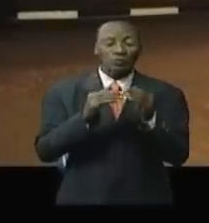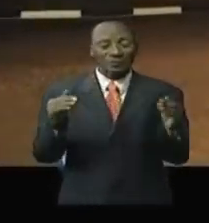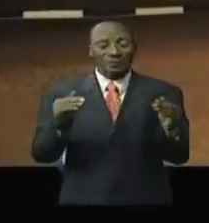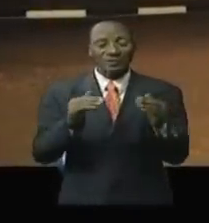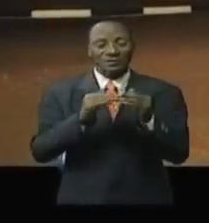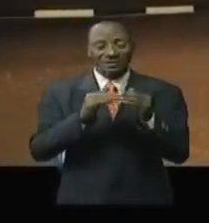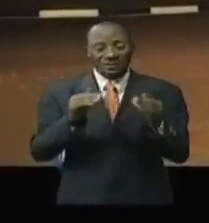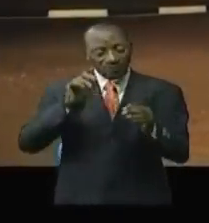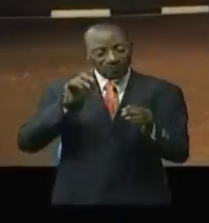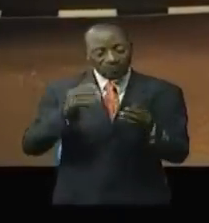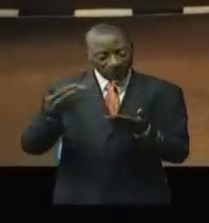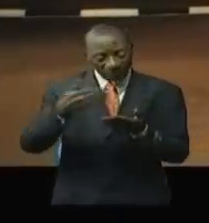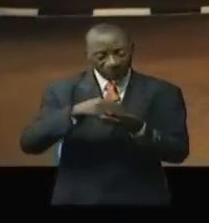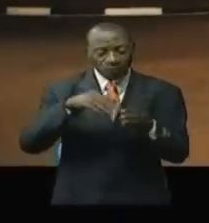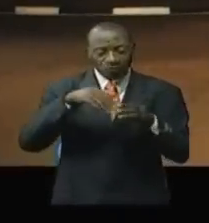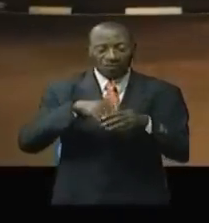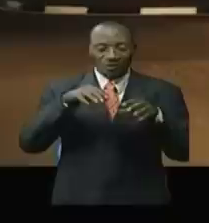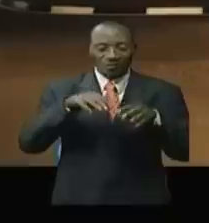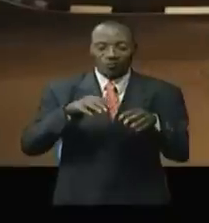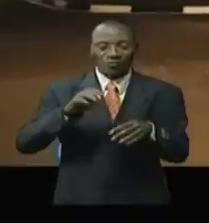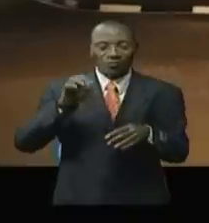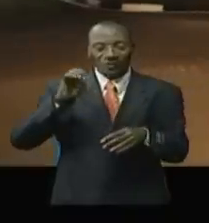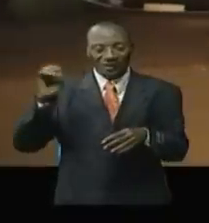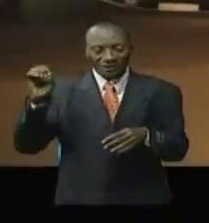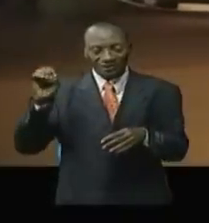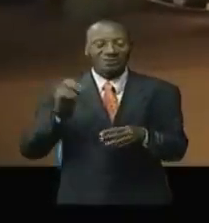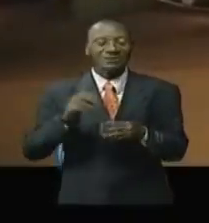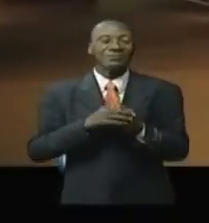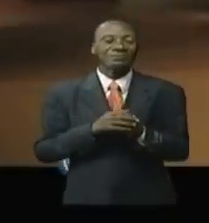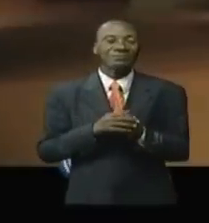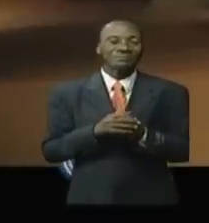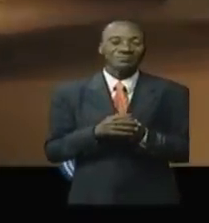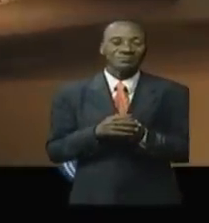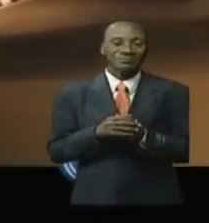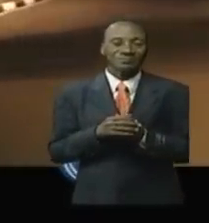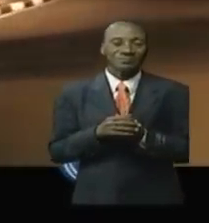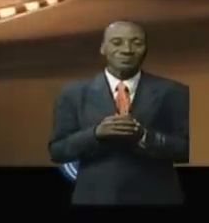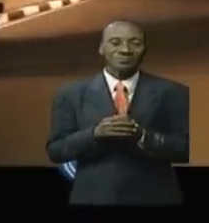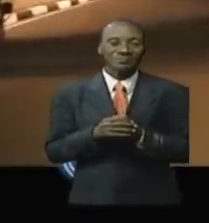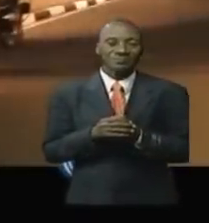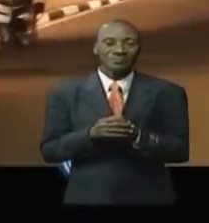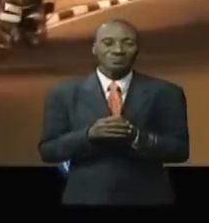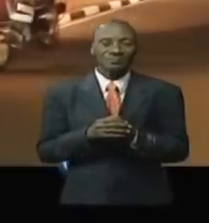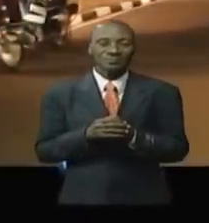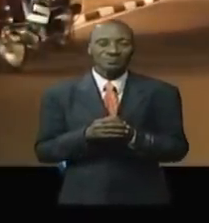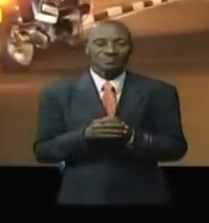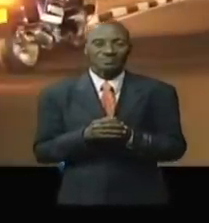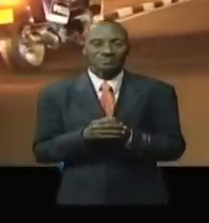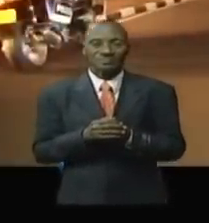pour repousser les troupes terroristes et leurs soutiens régionaux.